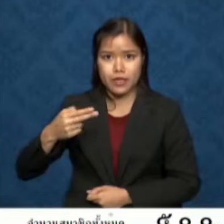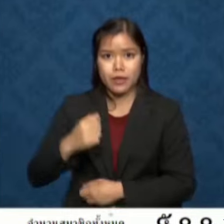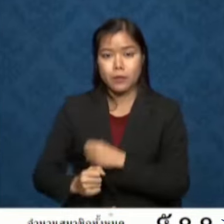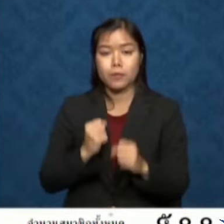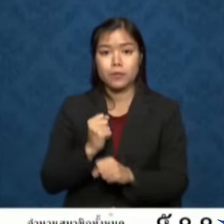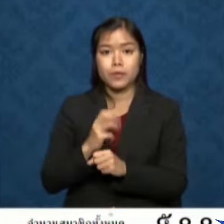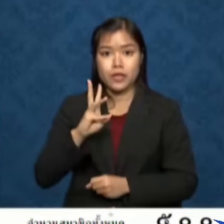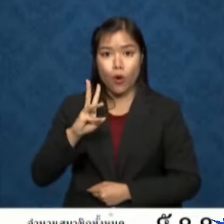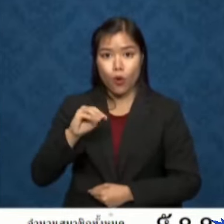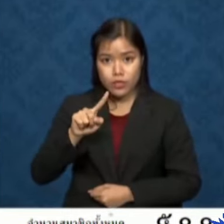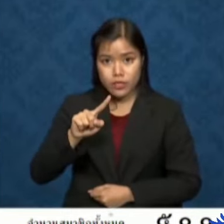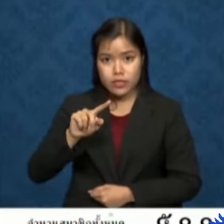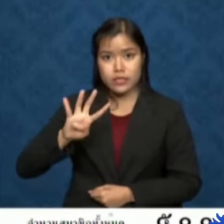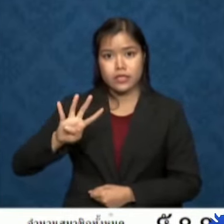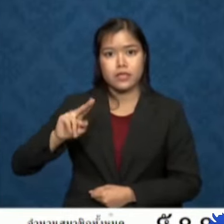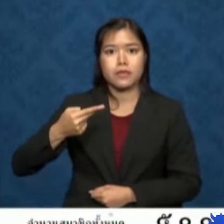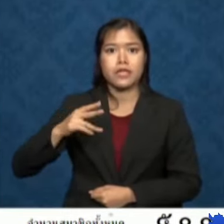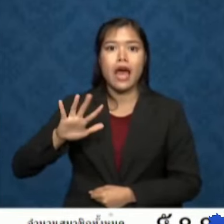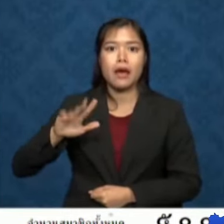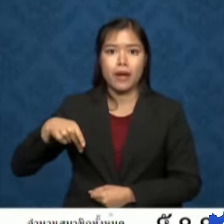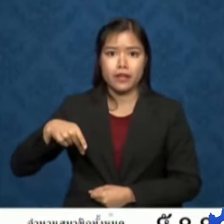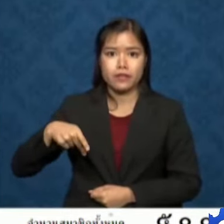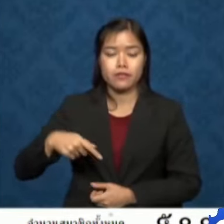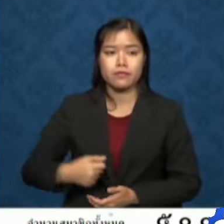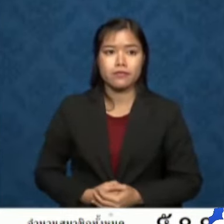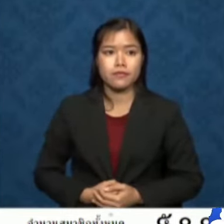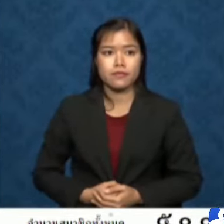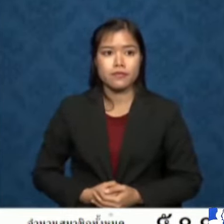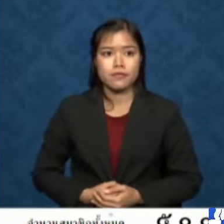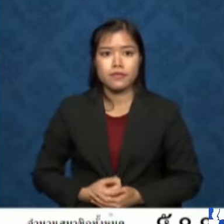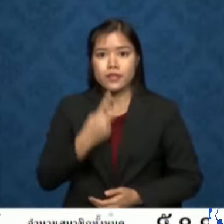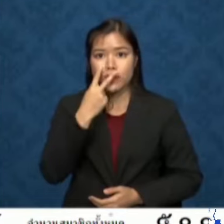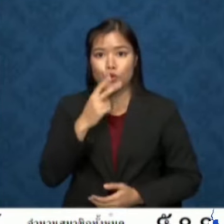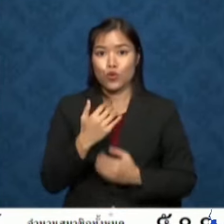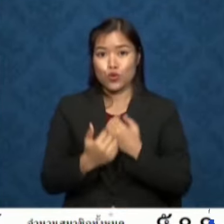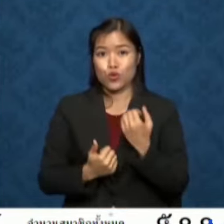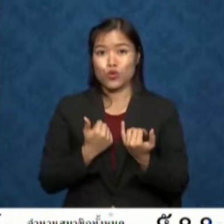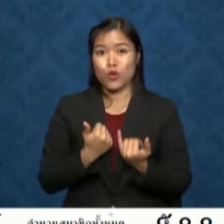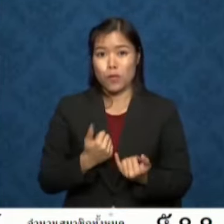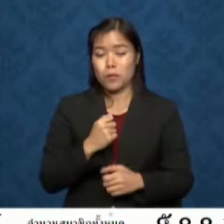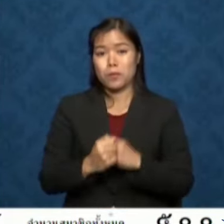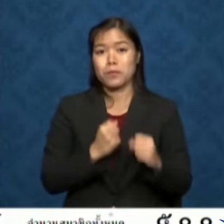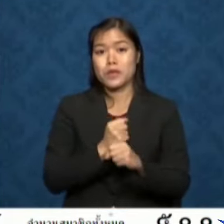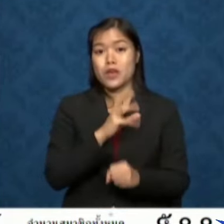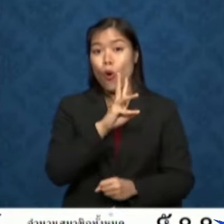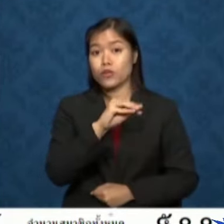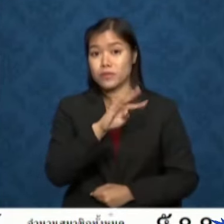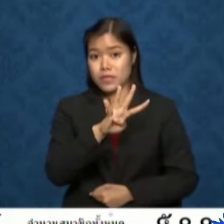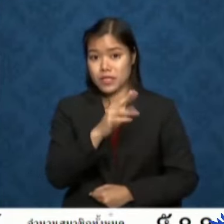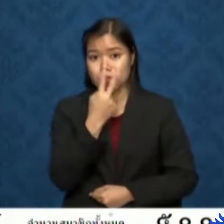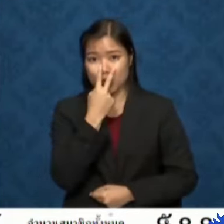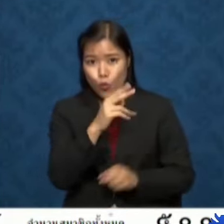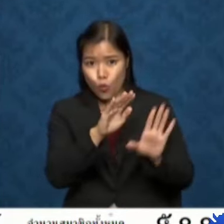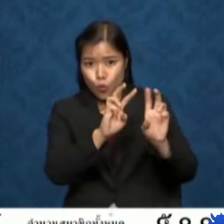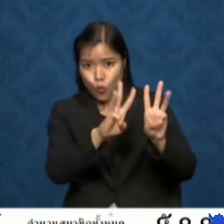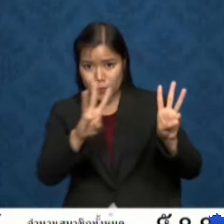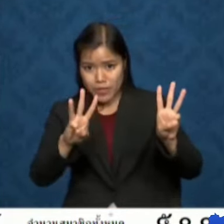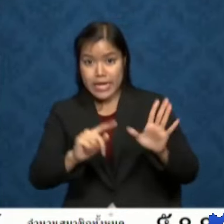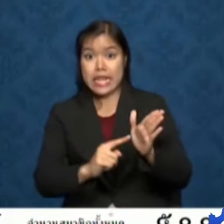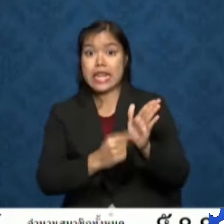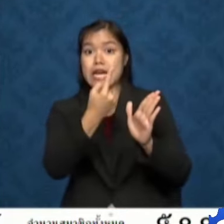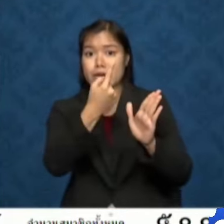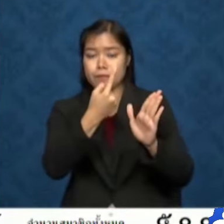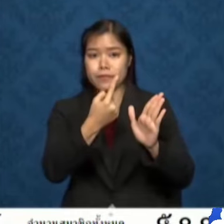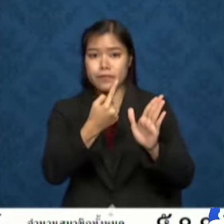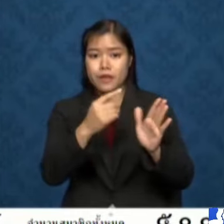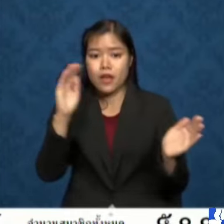61 45,000ดูนะฮะตัดมาที่ปี 64เลยครับเริ่มมียอดสมัครออนไลน์รวม